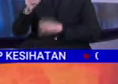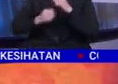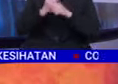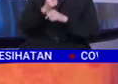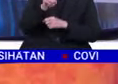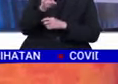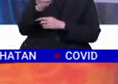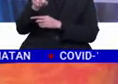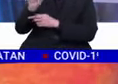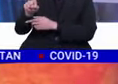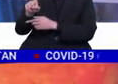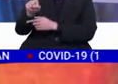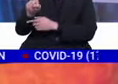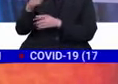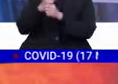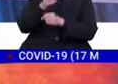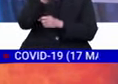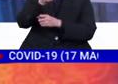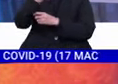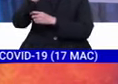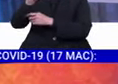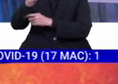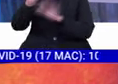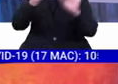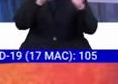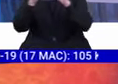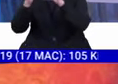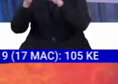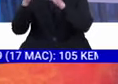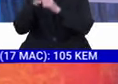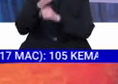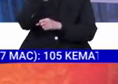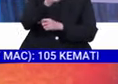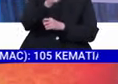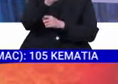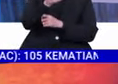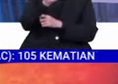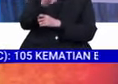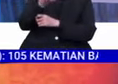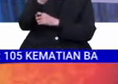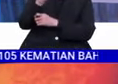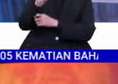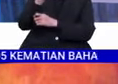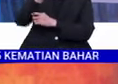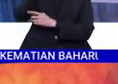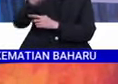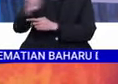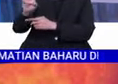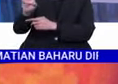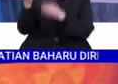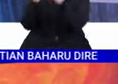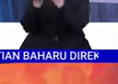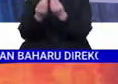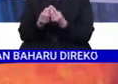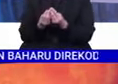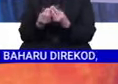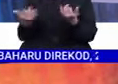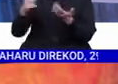2021 liputan 4G di negeri itu telah mencapai 95 populer 1-800 populasi